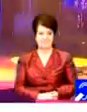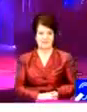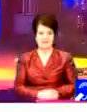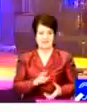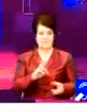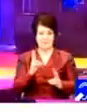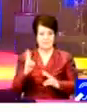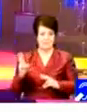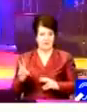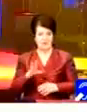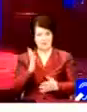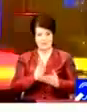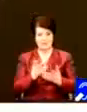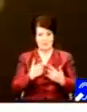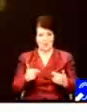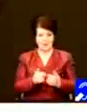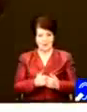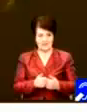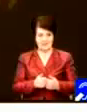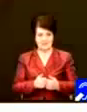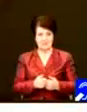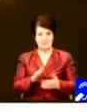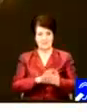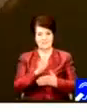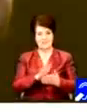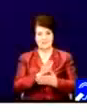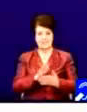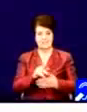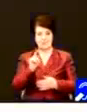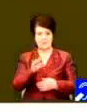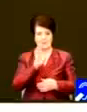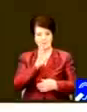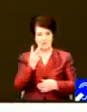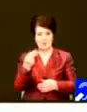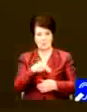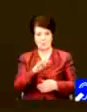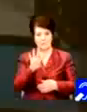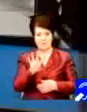Balul de primăvară este organizat de către revista pentru femei din anul 2004.